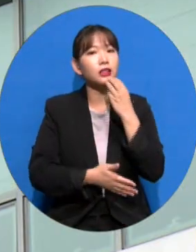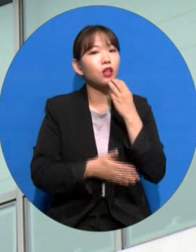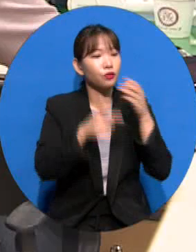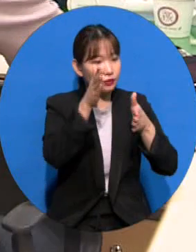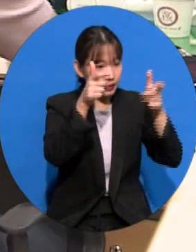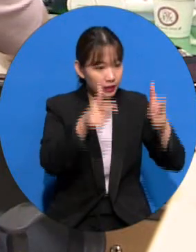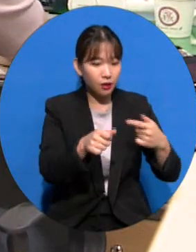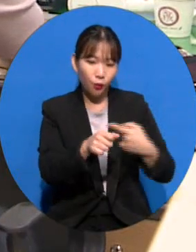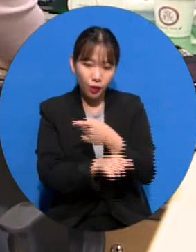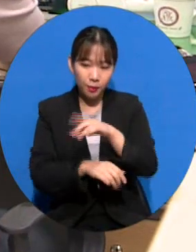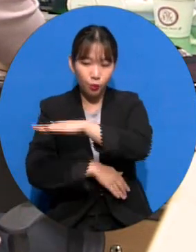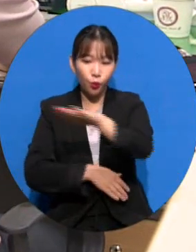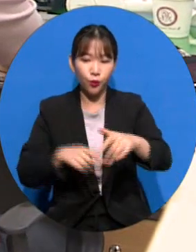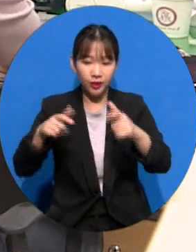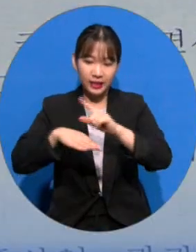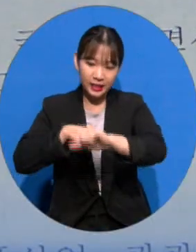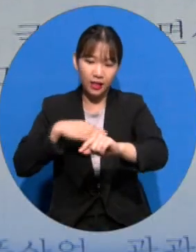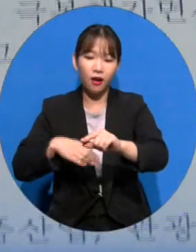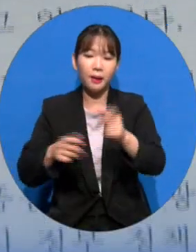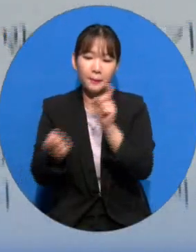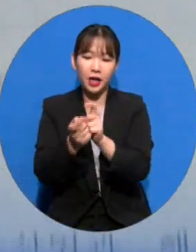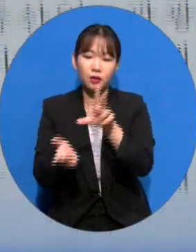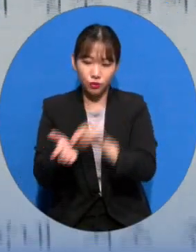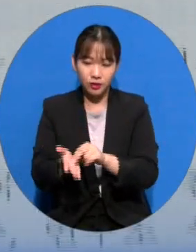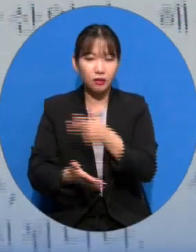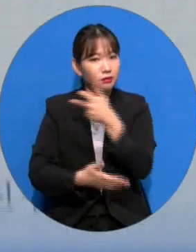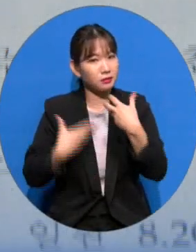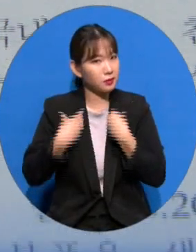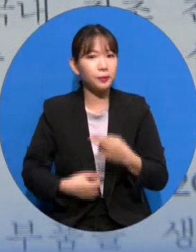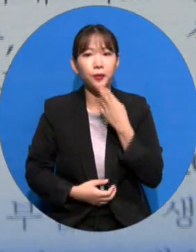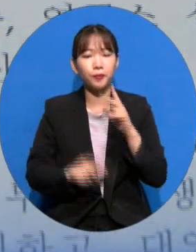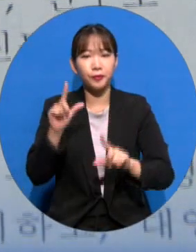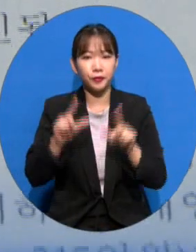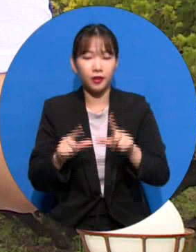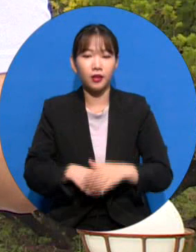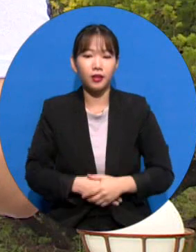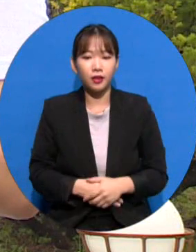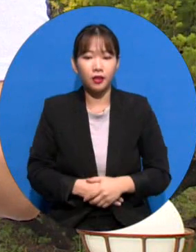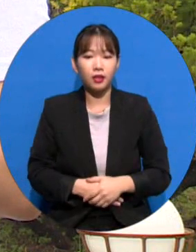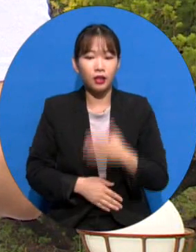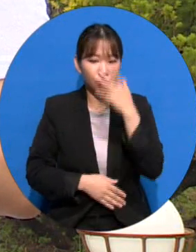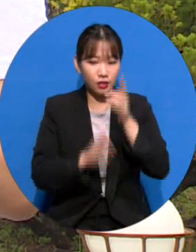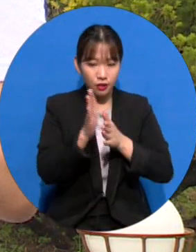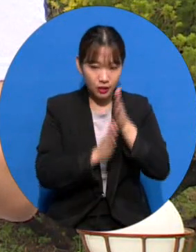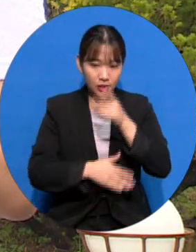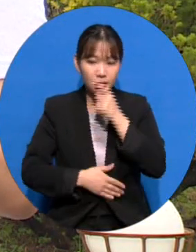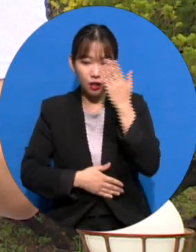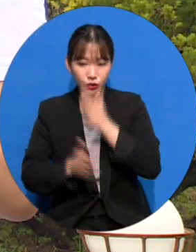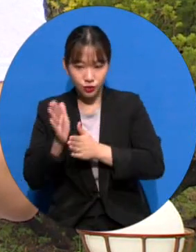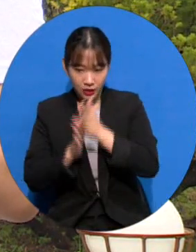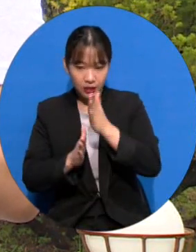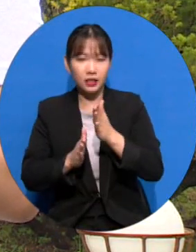수도권을 제외한 모든 지역의 현실이라며 크게 비관하지 않는 모양새입니다. 순천시와 여수시에